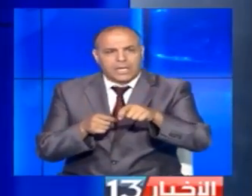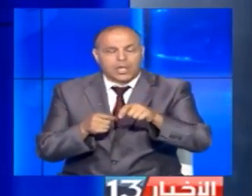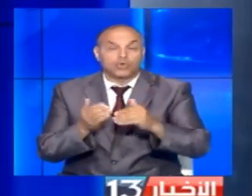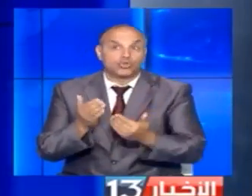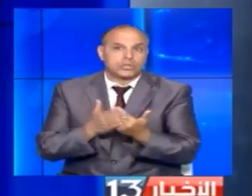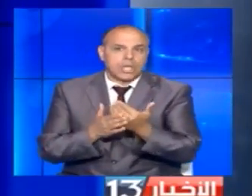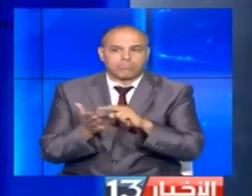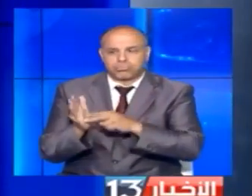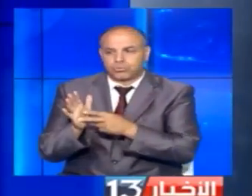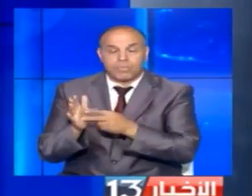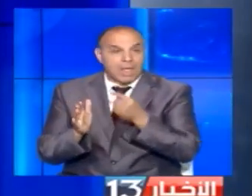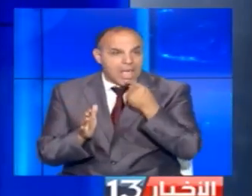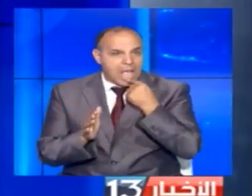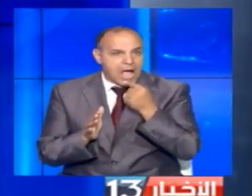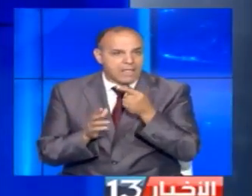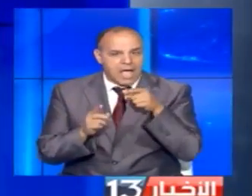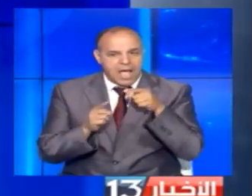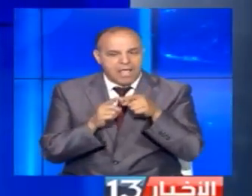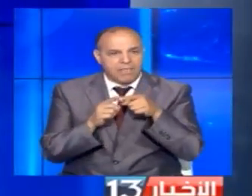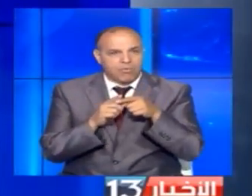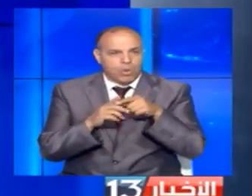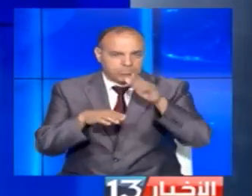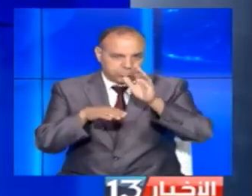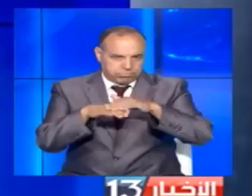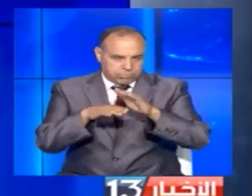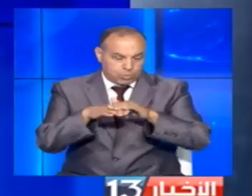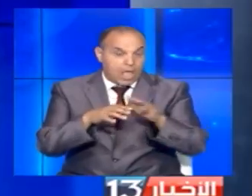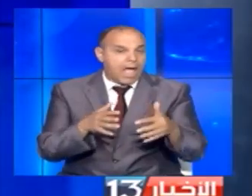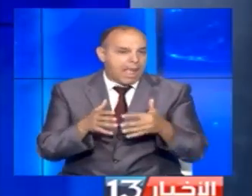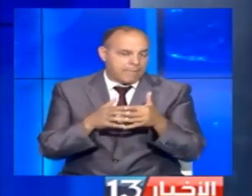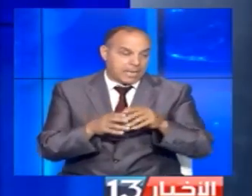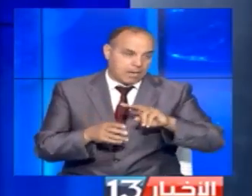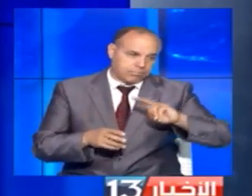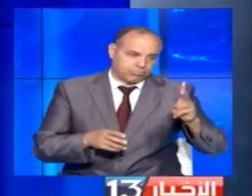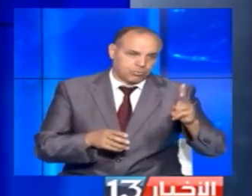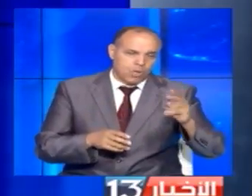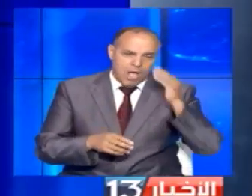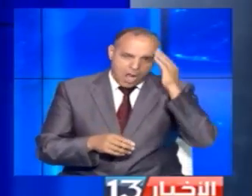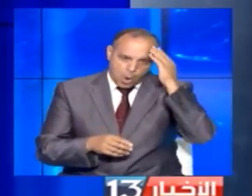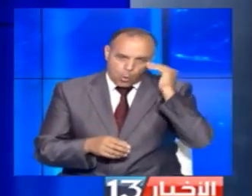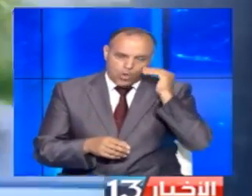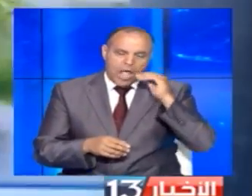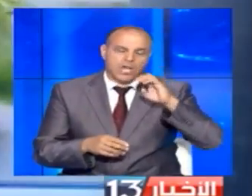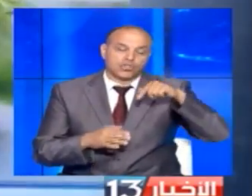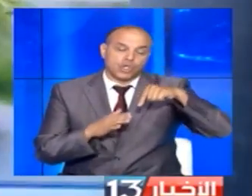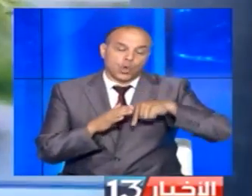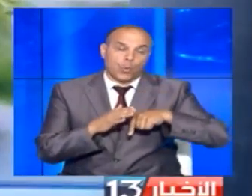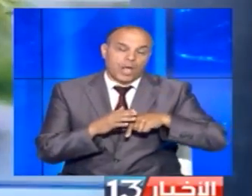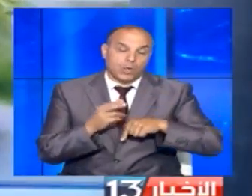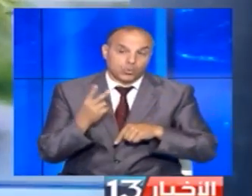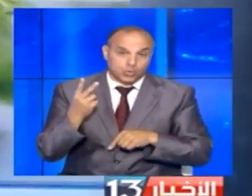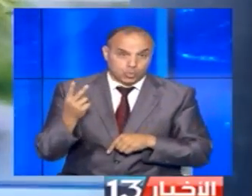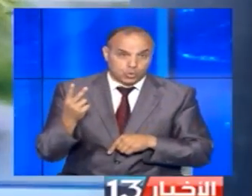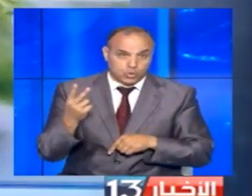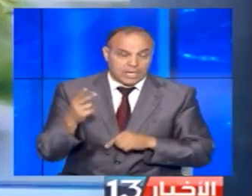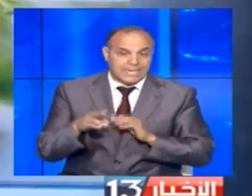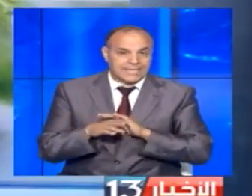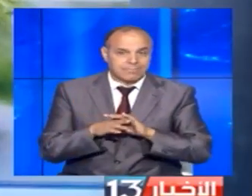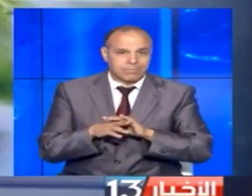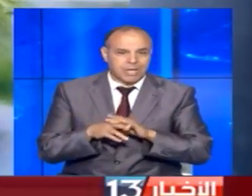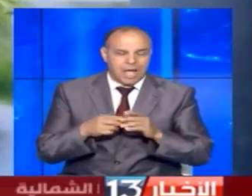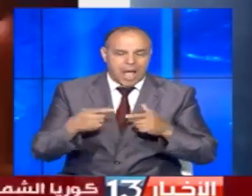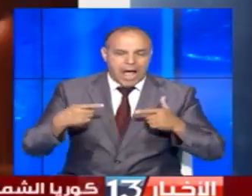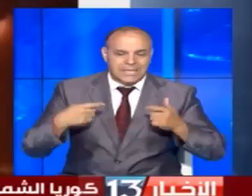حديثا، وذلك بهدف إرسال تحذير إلى الولايات المتحدة الأمريكية وكوريا الجنوبية بسبب